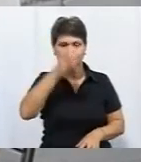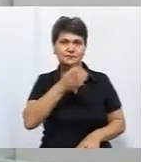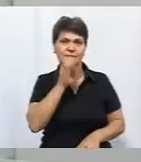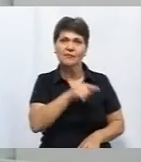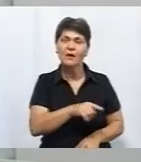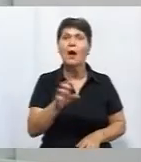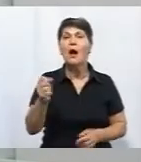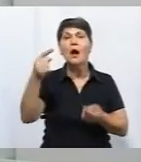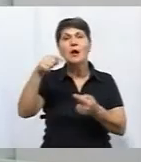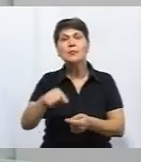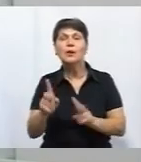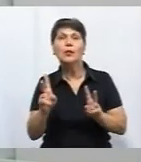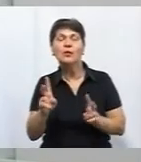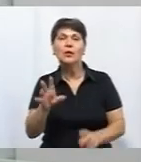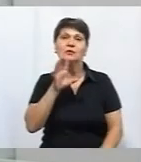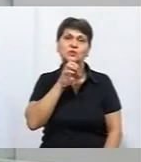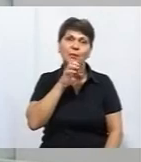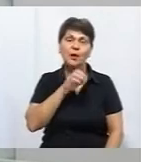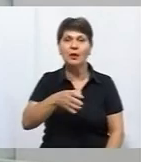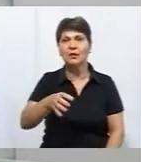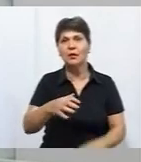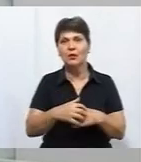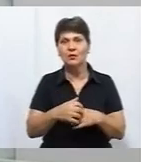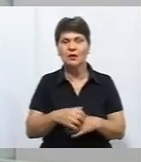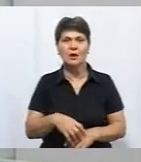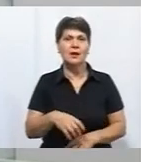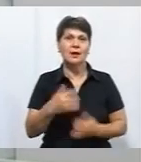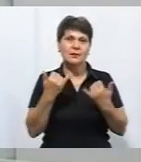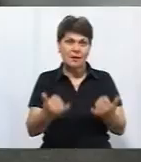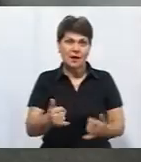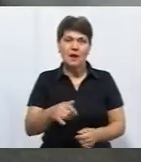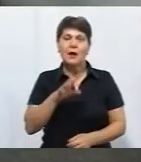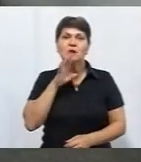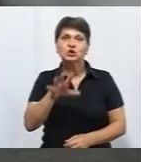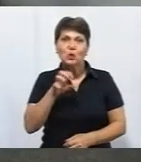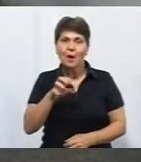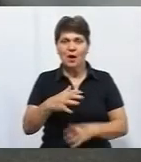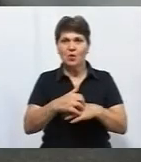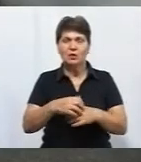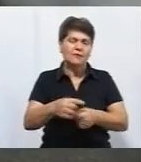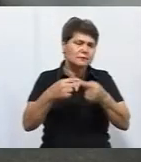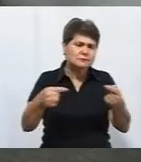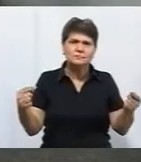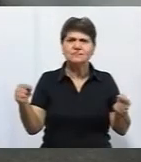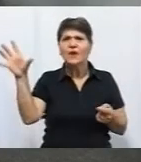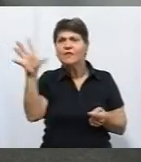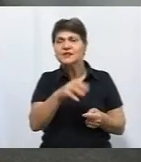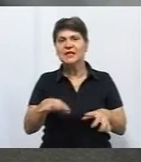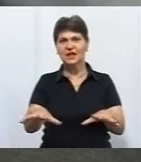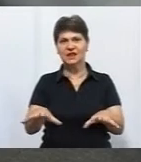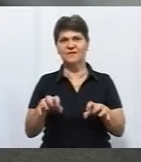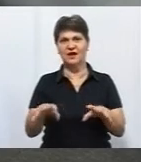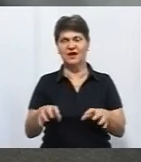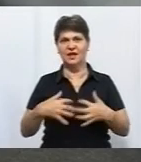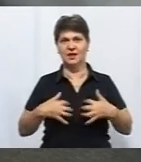Вони призначені для собак, котів? Для собак, котів, для тобто всіх. Для всіх. Да, ви орієнтувалися на всіх тварин.